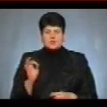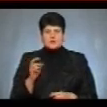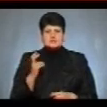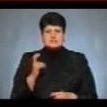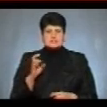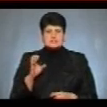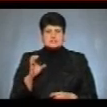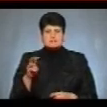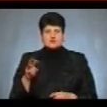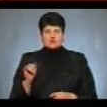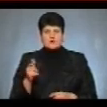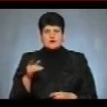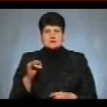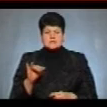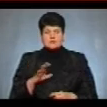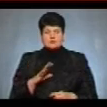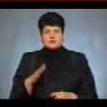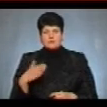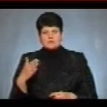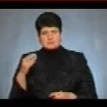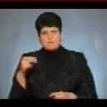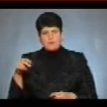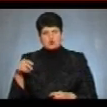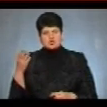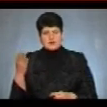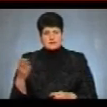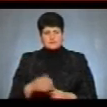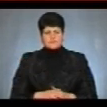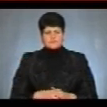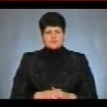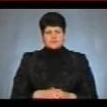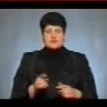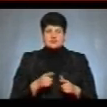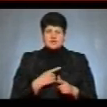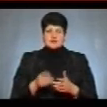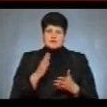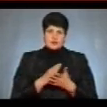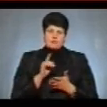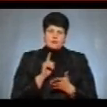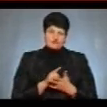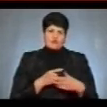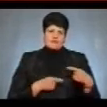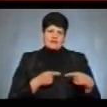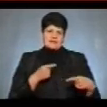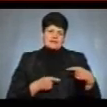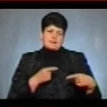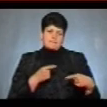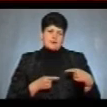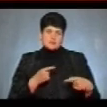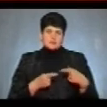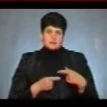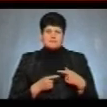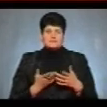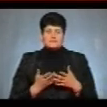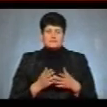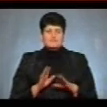Смішко, Гриценко, вони, звичайно, на боці Порошенка більше в цьому питанні. І чи є обов'язковими дебати між кандидатами у другому турі? Ні,